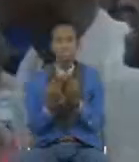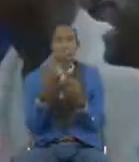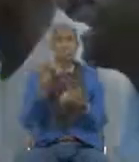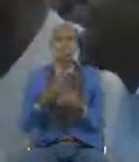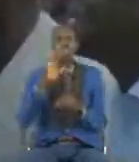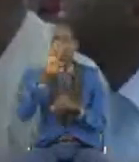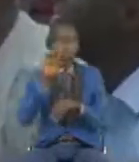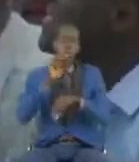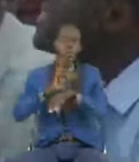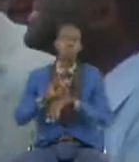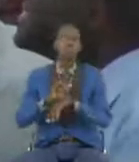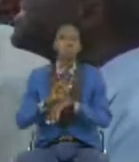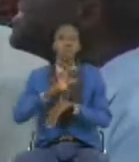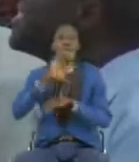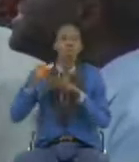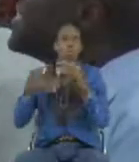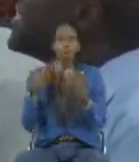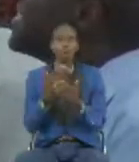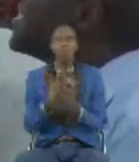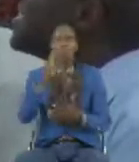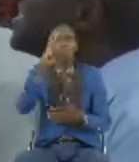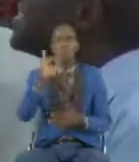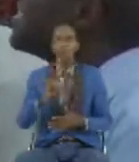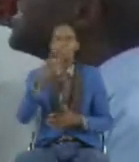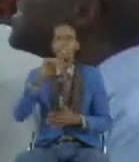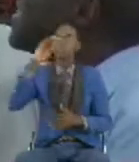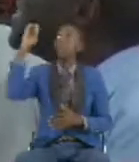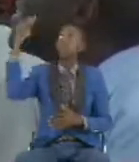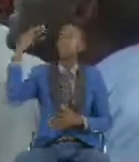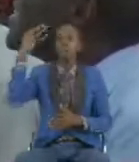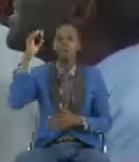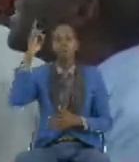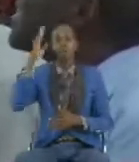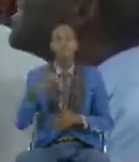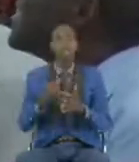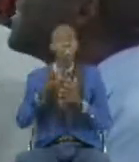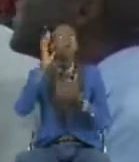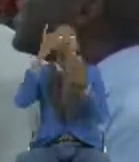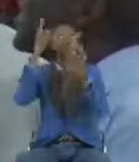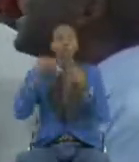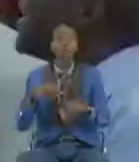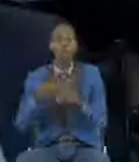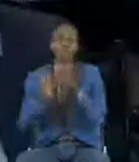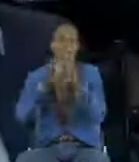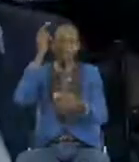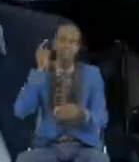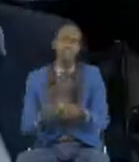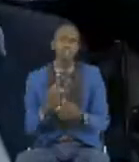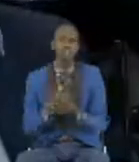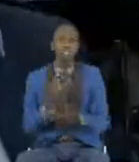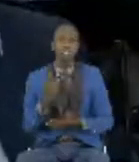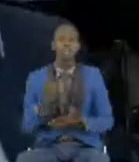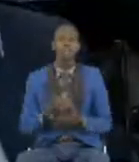ton ministère, tout par la grâce de Dieu, ça viendra au nom de